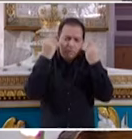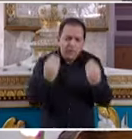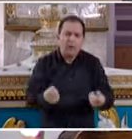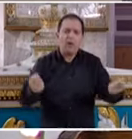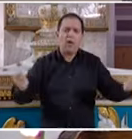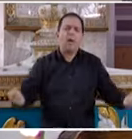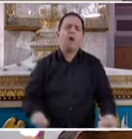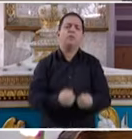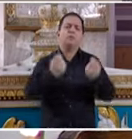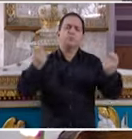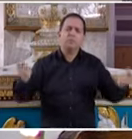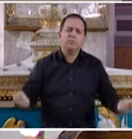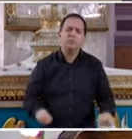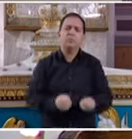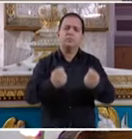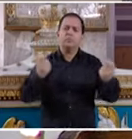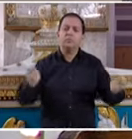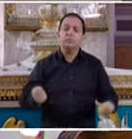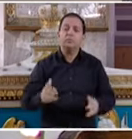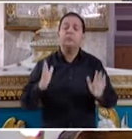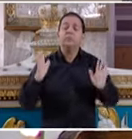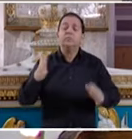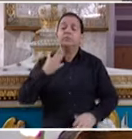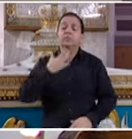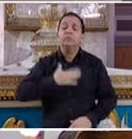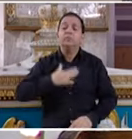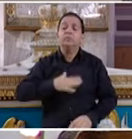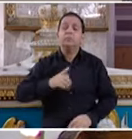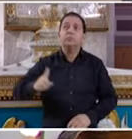το ποιήσε το θέλημα